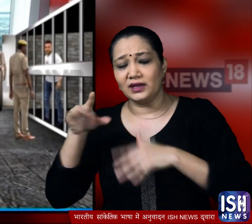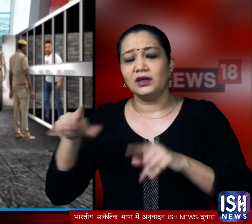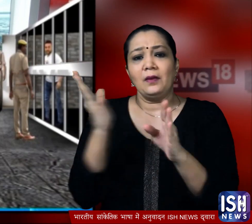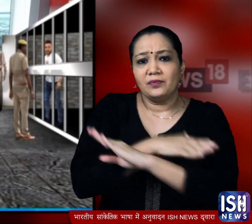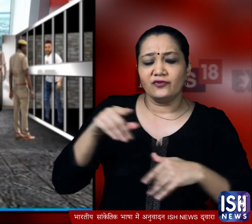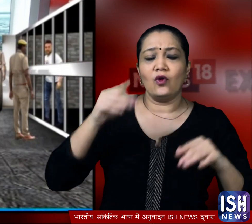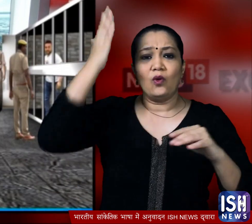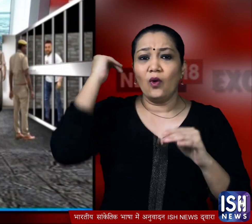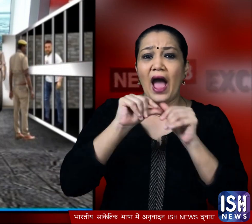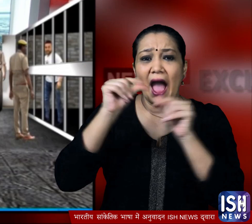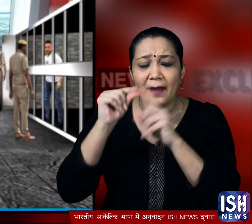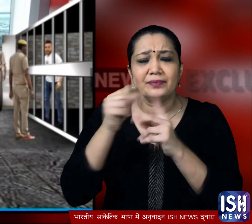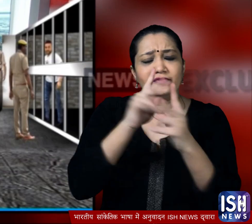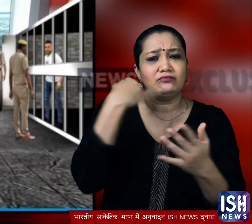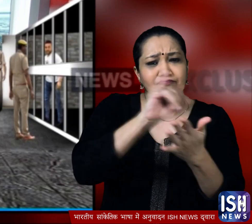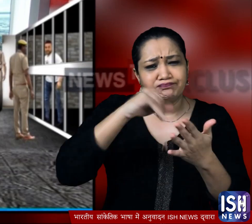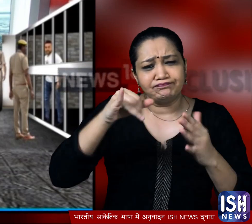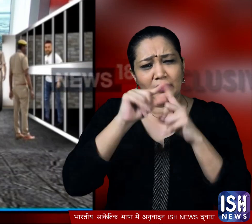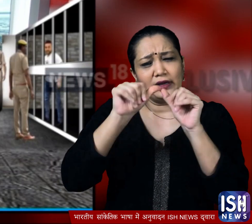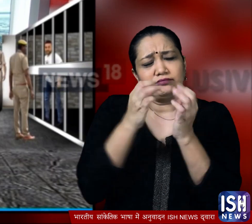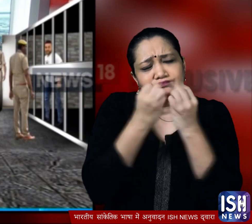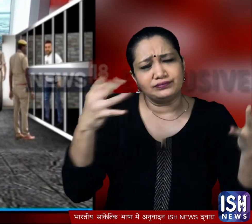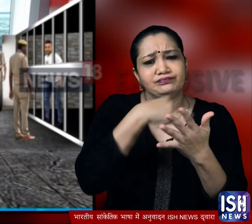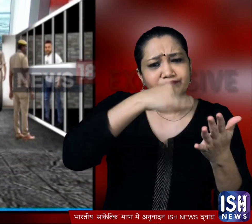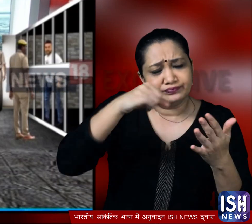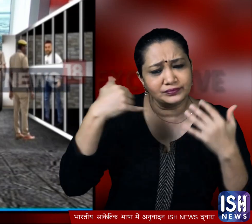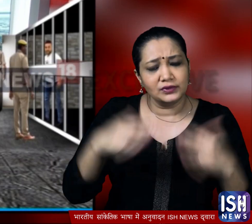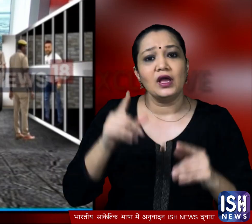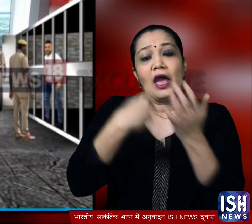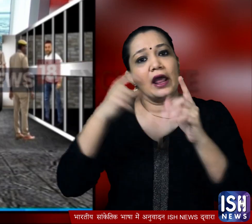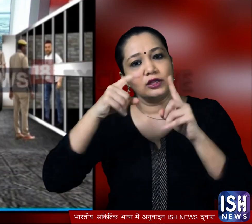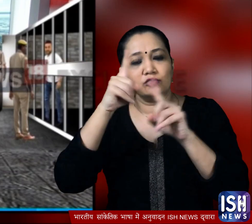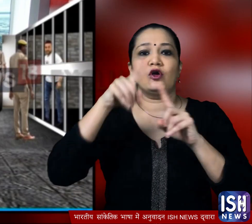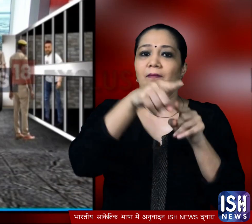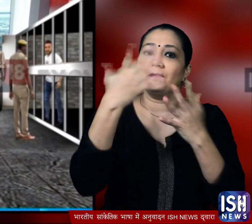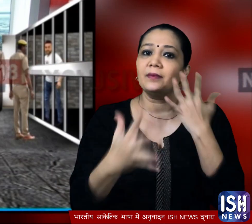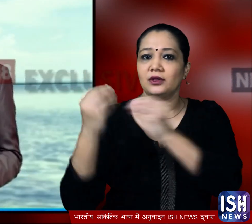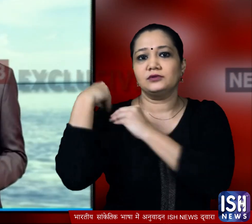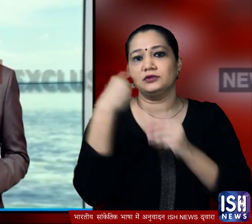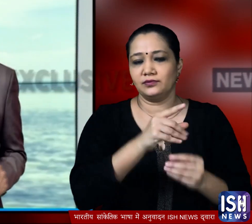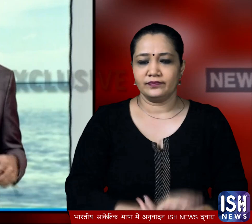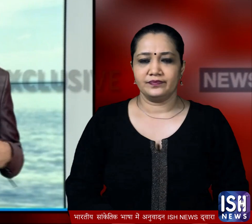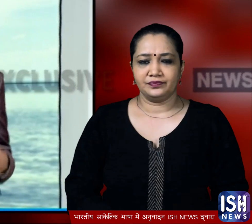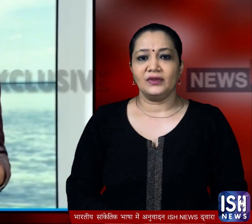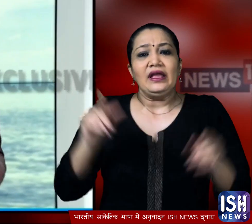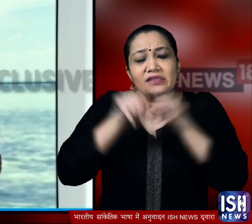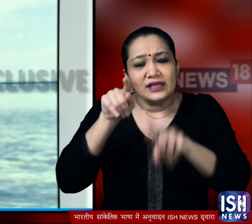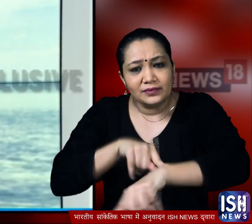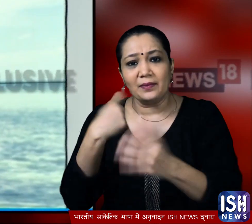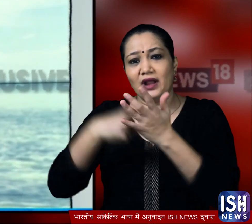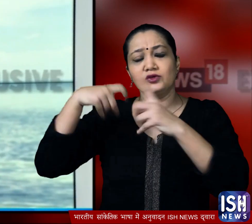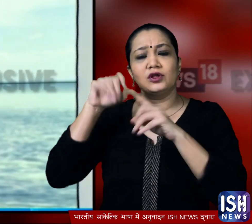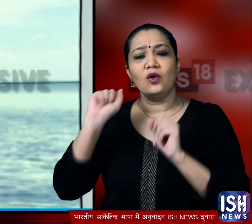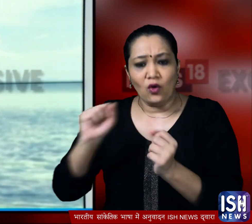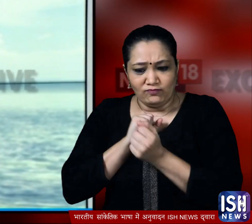से पहले पुराने ऐप से काफी डेटा डिलीट किया गया और यह काम आरोपी रायन थॉप ने किया होगा। लेकिन इसी बीच आरोपी राज